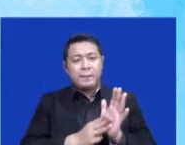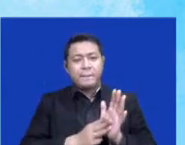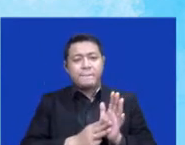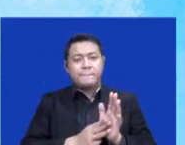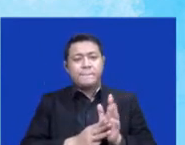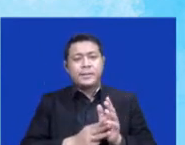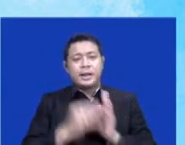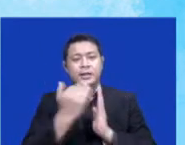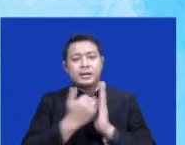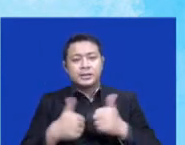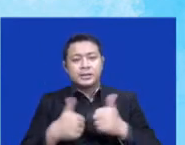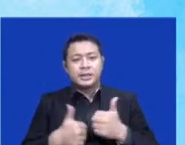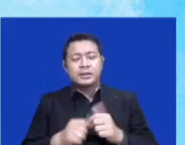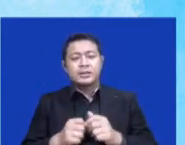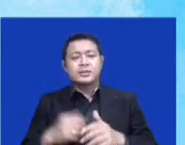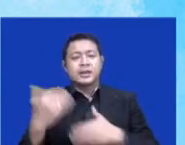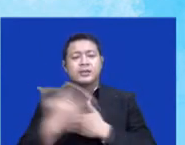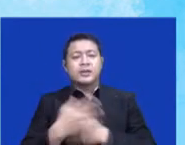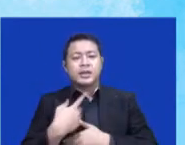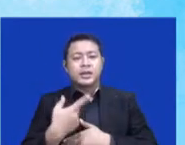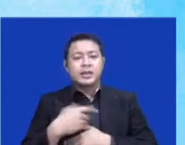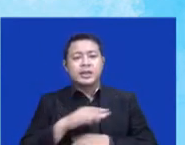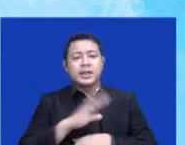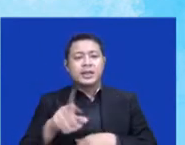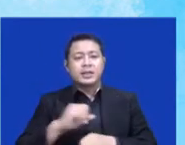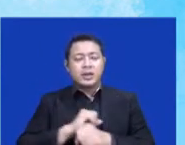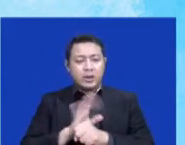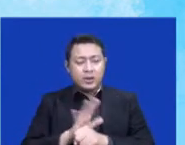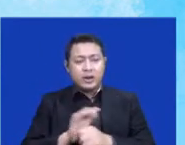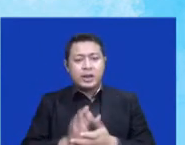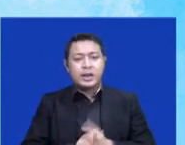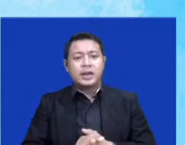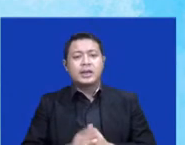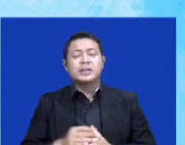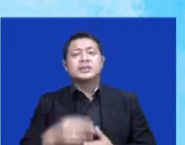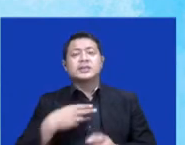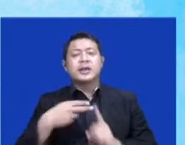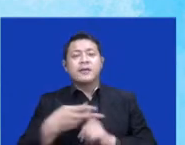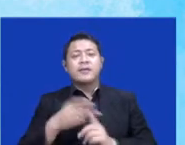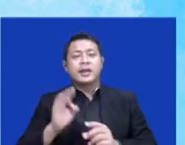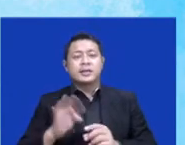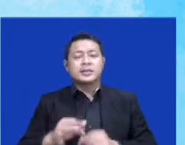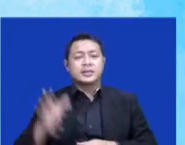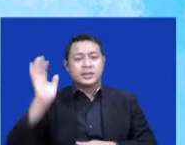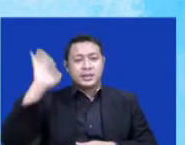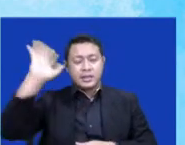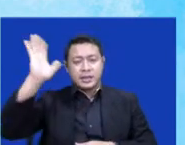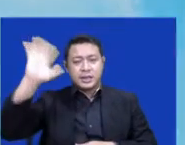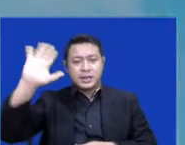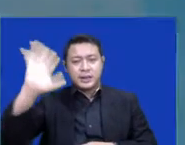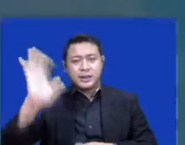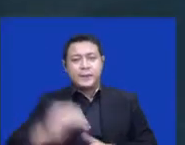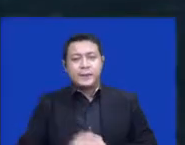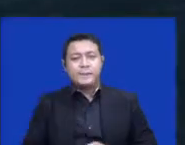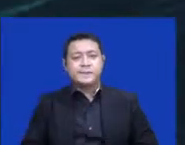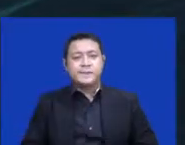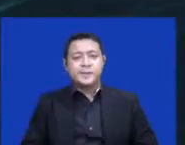bisa melindungi kita dari COVID-19. Saya Brigita Manohara pamit, sampai jumpa.